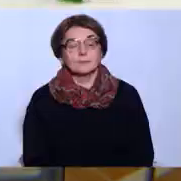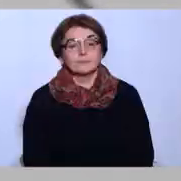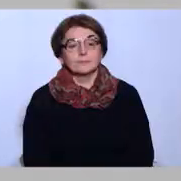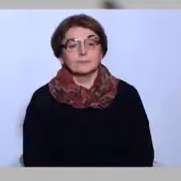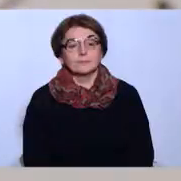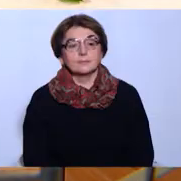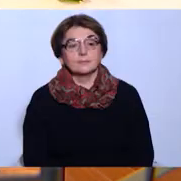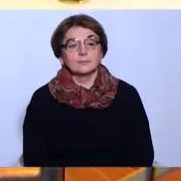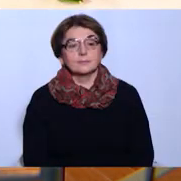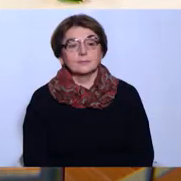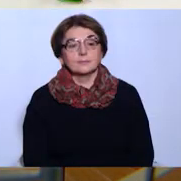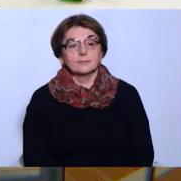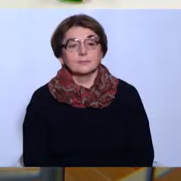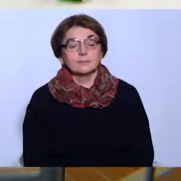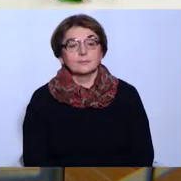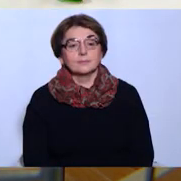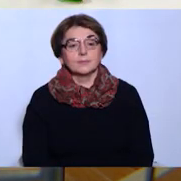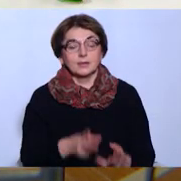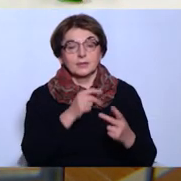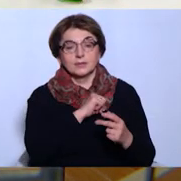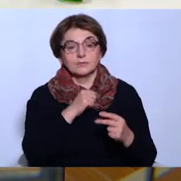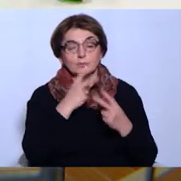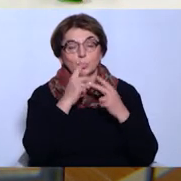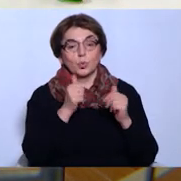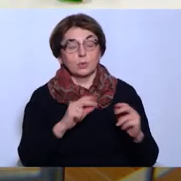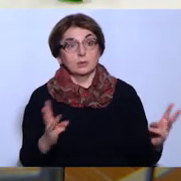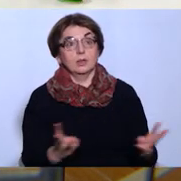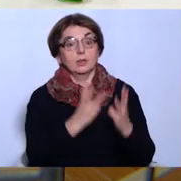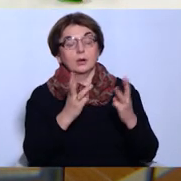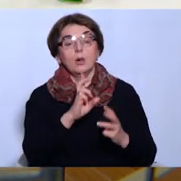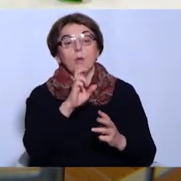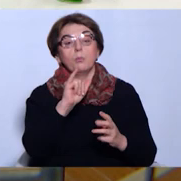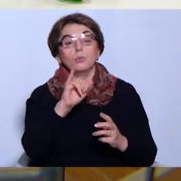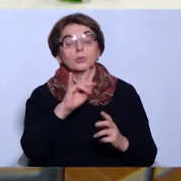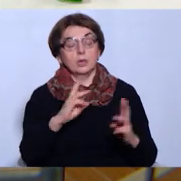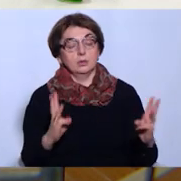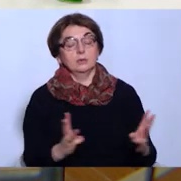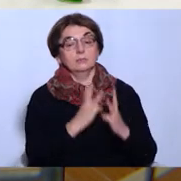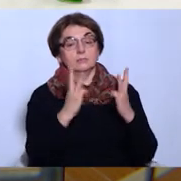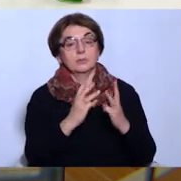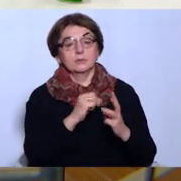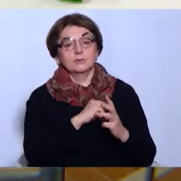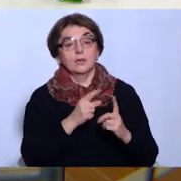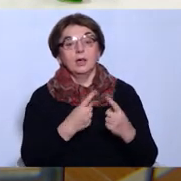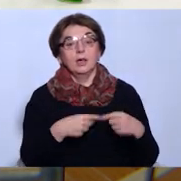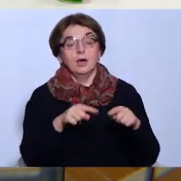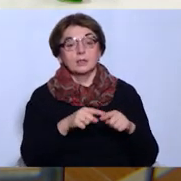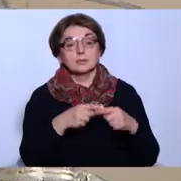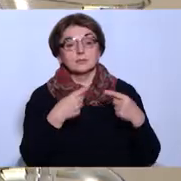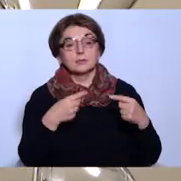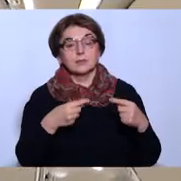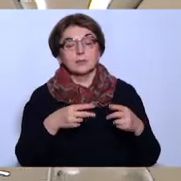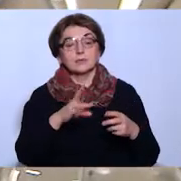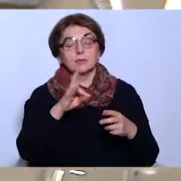ეხა ხედავთ თუ როგორი აალებადია ბუტანი. სწორედ ასეთივე აალებადია ნახშირწყალბადების